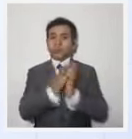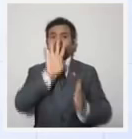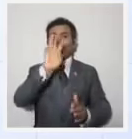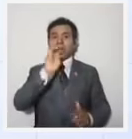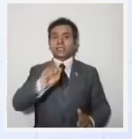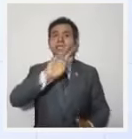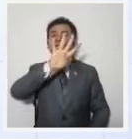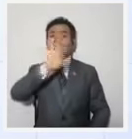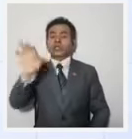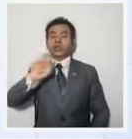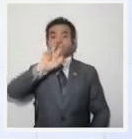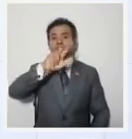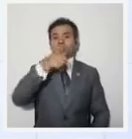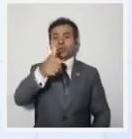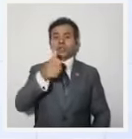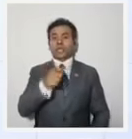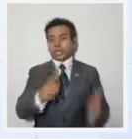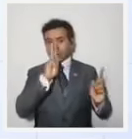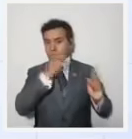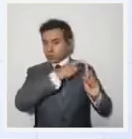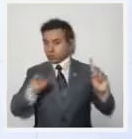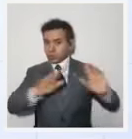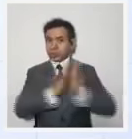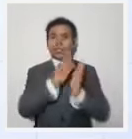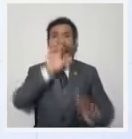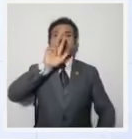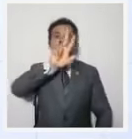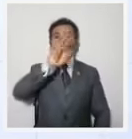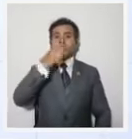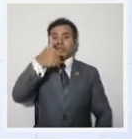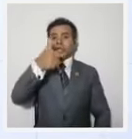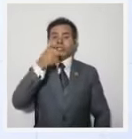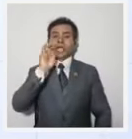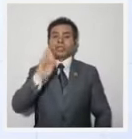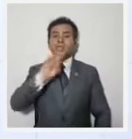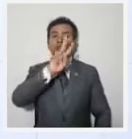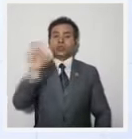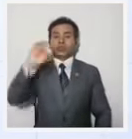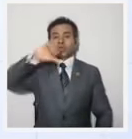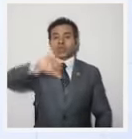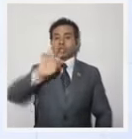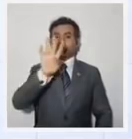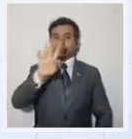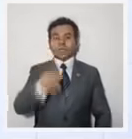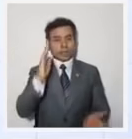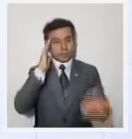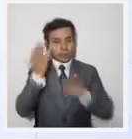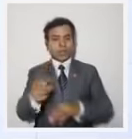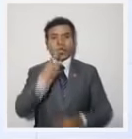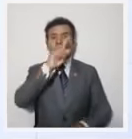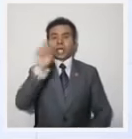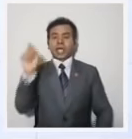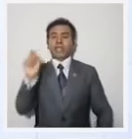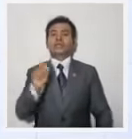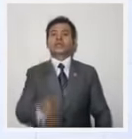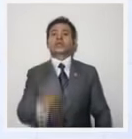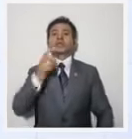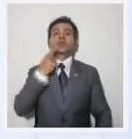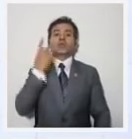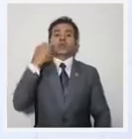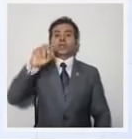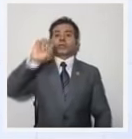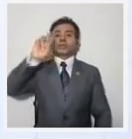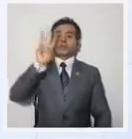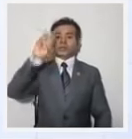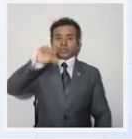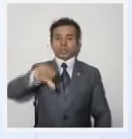সংস্থা সিচুয়েশন রিপোর্ট 8 মে থেকে পেয়েছি, এখানে শনাক্ত 24 ঘন্টা 4,486 জন এবং এ পর্যন্ত 86,294